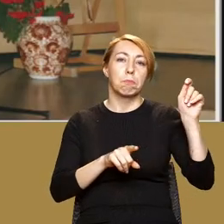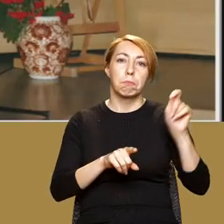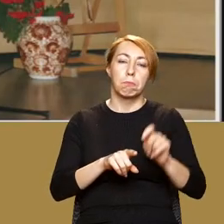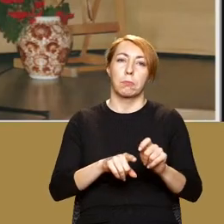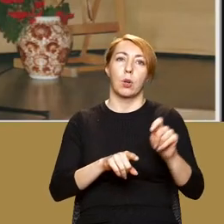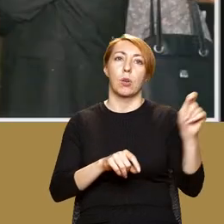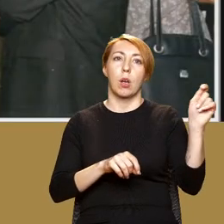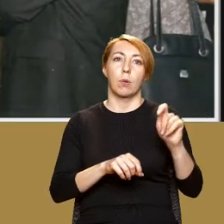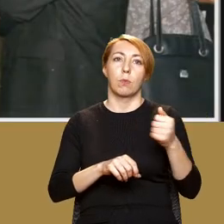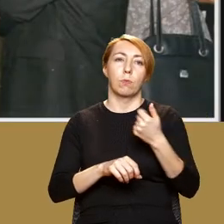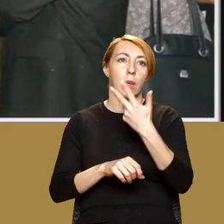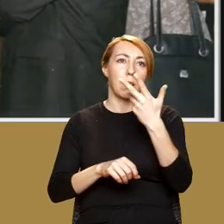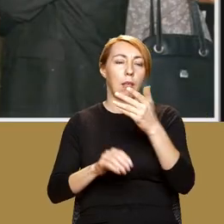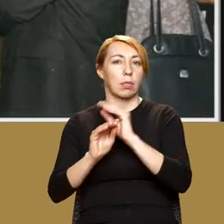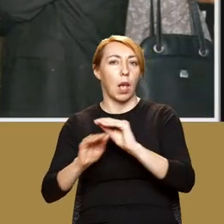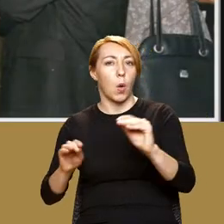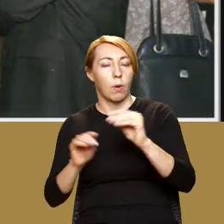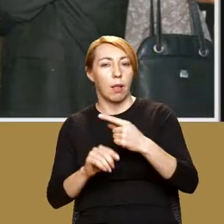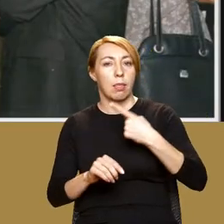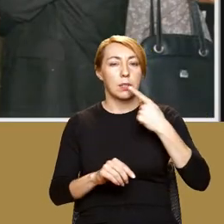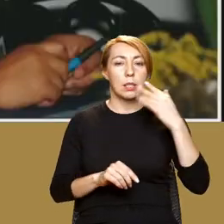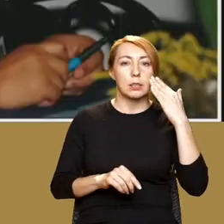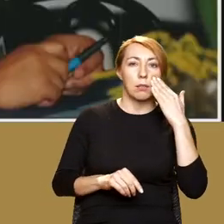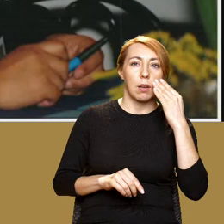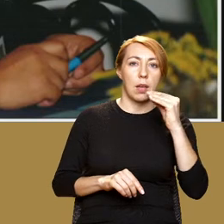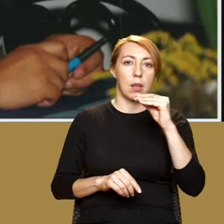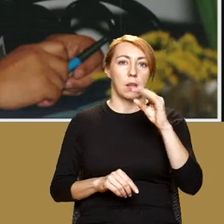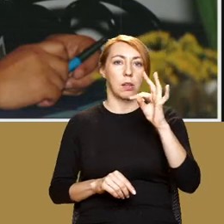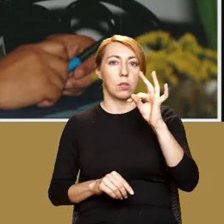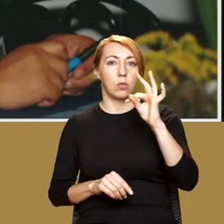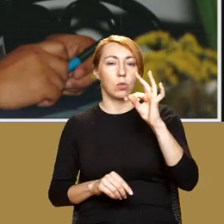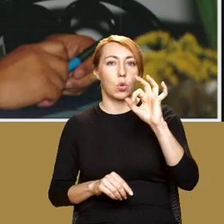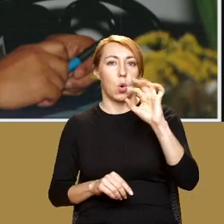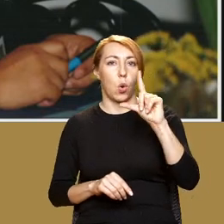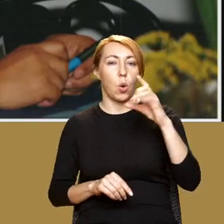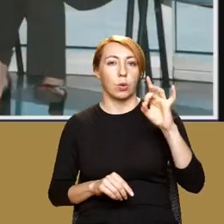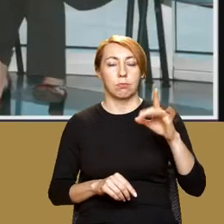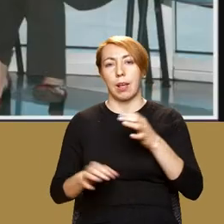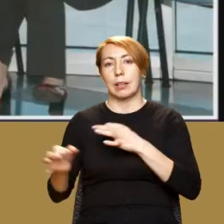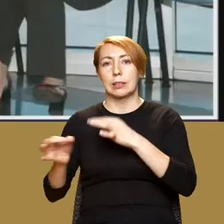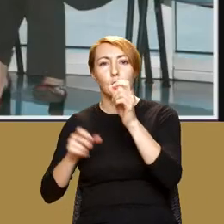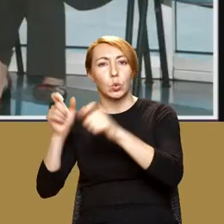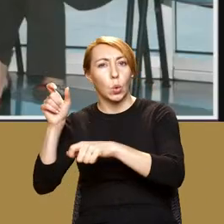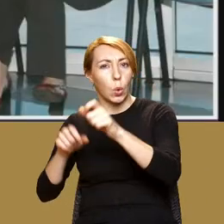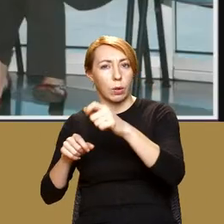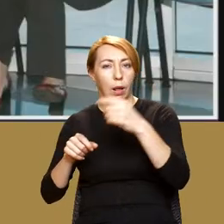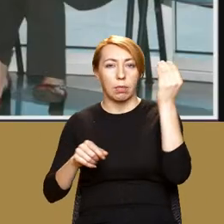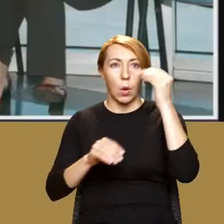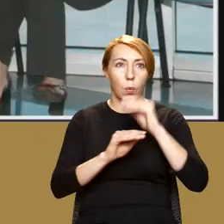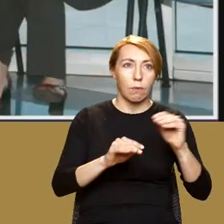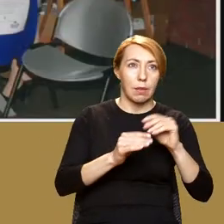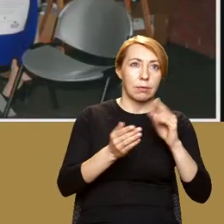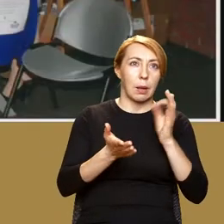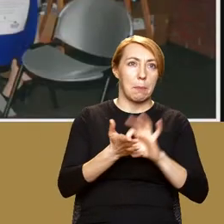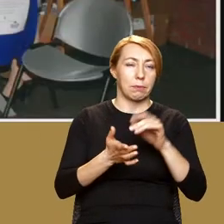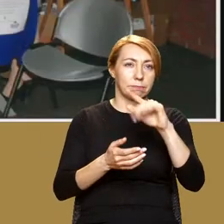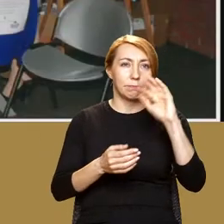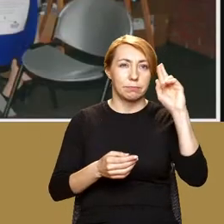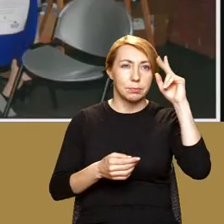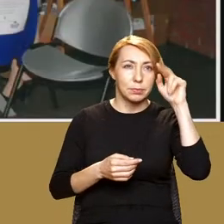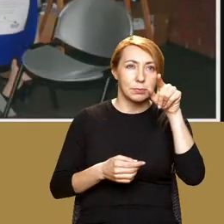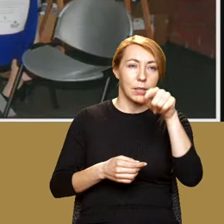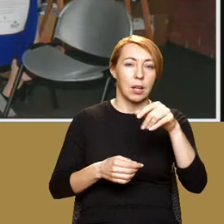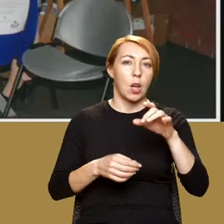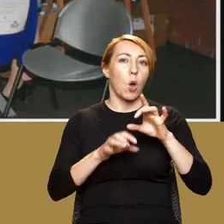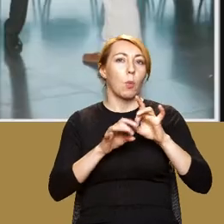pojawiło się bardzo wiele naukowców, językoznawców, etnologów, historyków i naukowców. Rozpoznajecie na pewno Państwo i pana